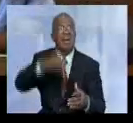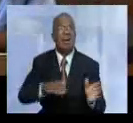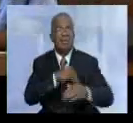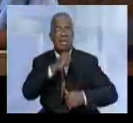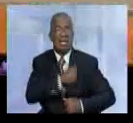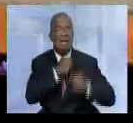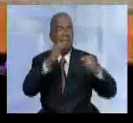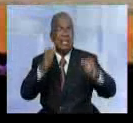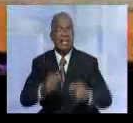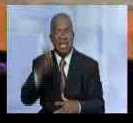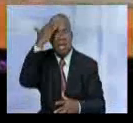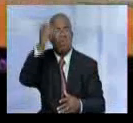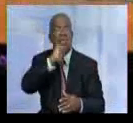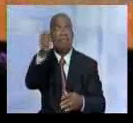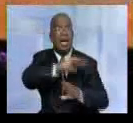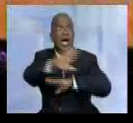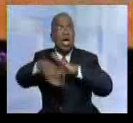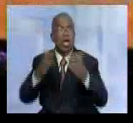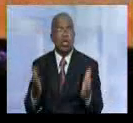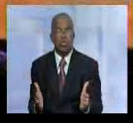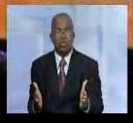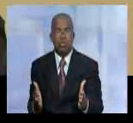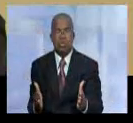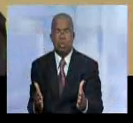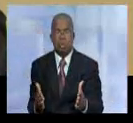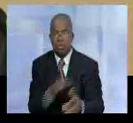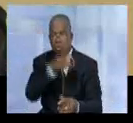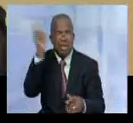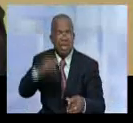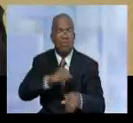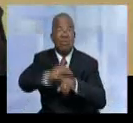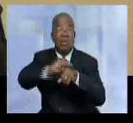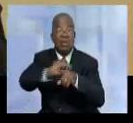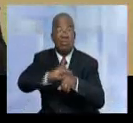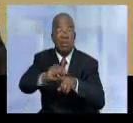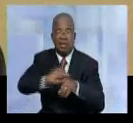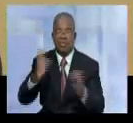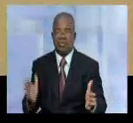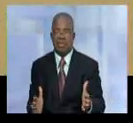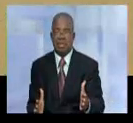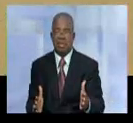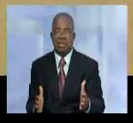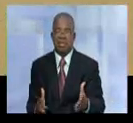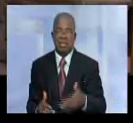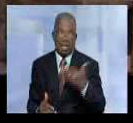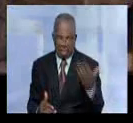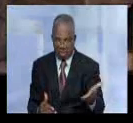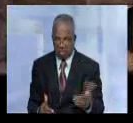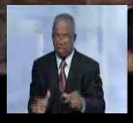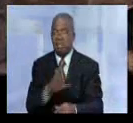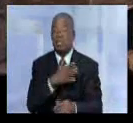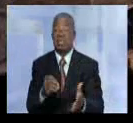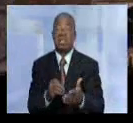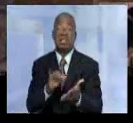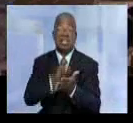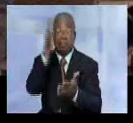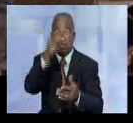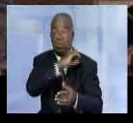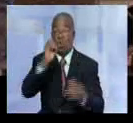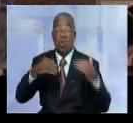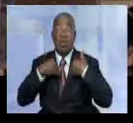protection internationale, le rapatriement des Ivoiriens et la prévention contre les risques d'apatridie effectués en 2013 dans toutes les unités des